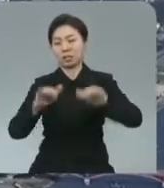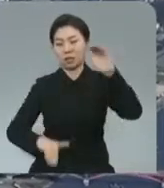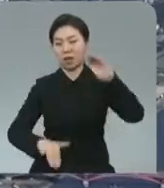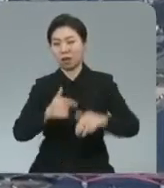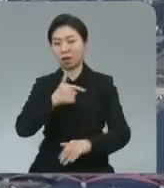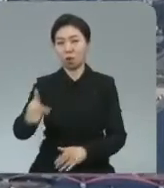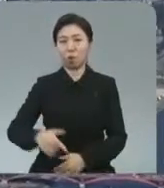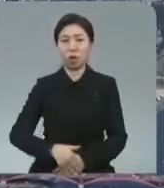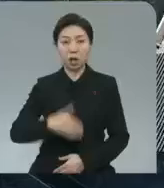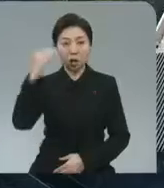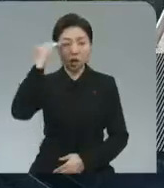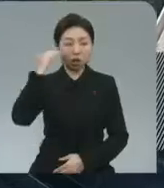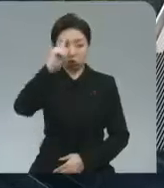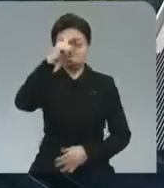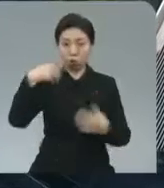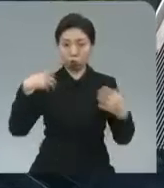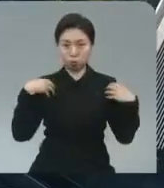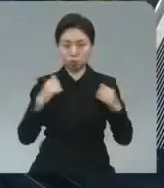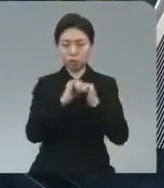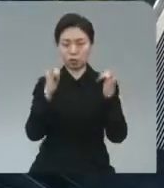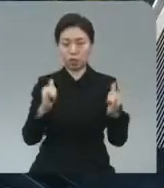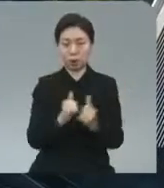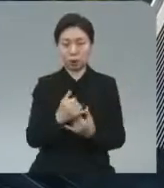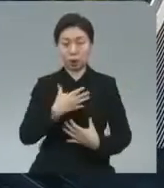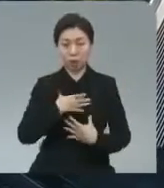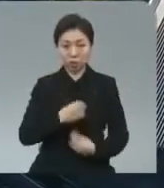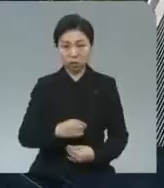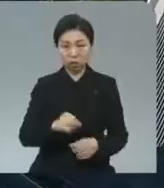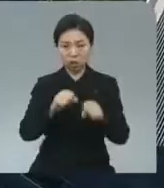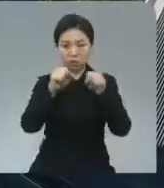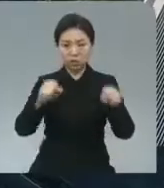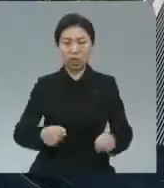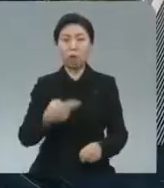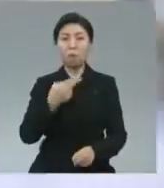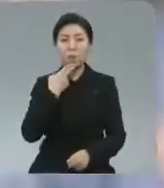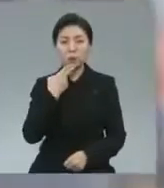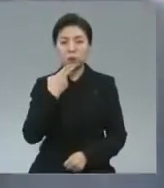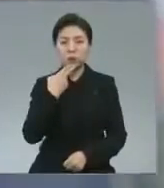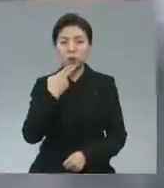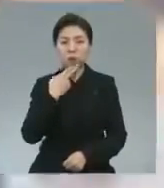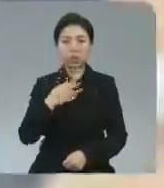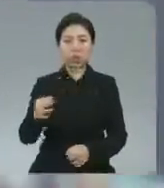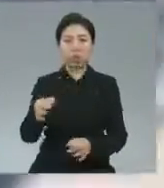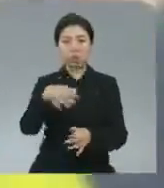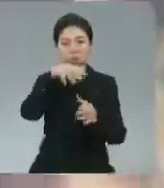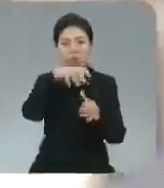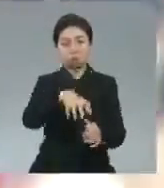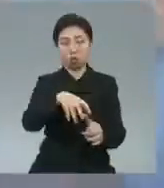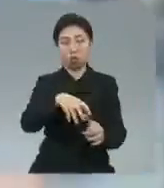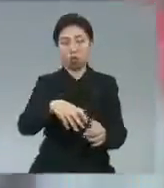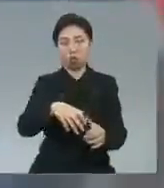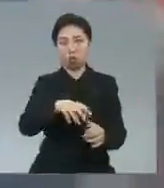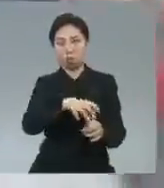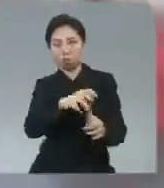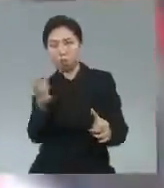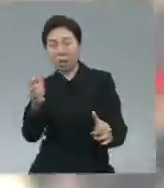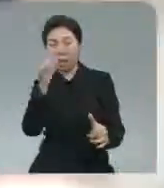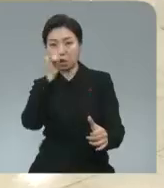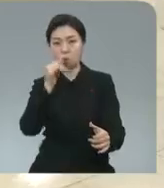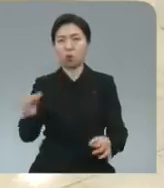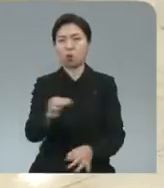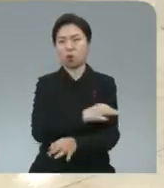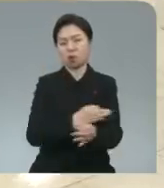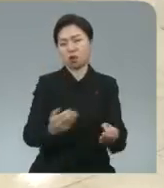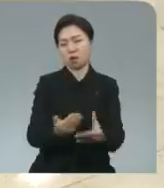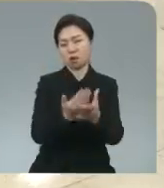收入为 1.06 万欧元，二者人均收入差距超过13倍。报告分析说，韩国经济未能构